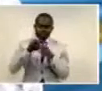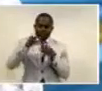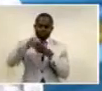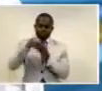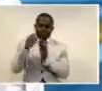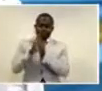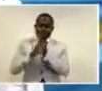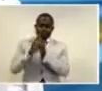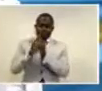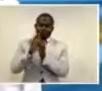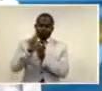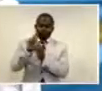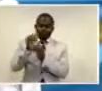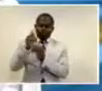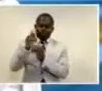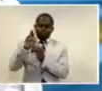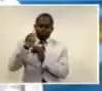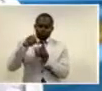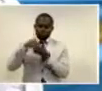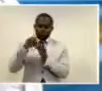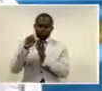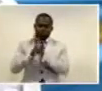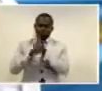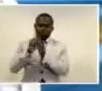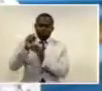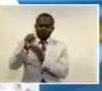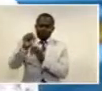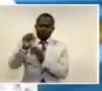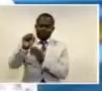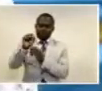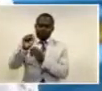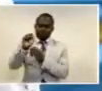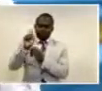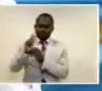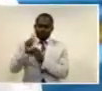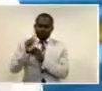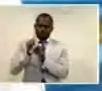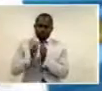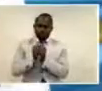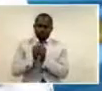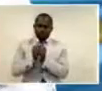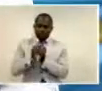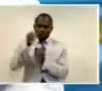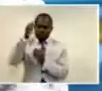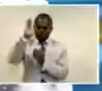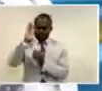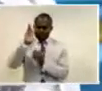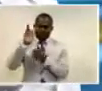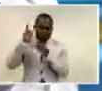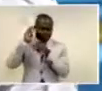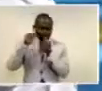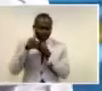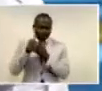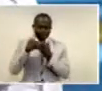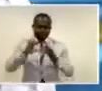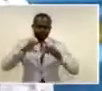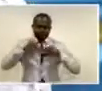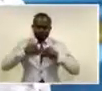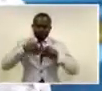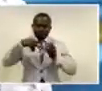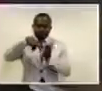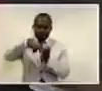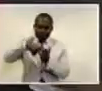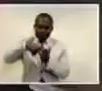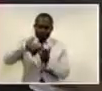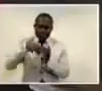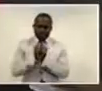mu karere ka Kicukiro mu murenge wa Masaka. Rwose ubu Imana senzi iranyumvise kuba bemeye kumagara. Ngaho yera